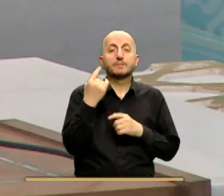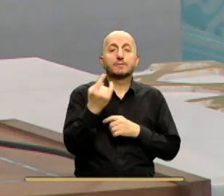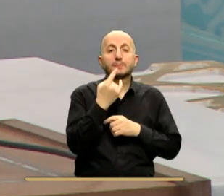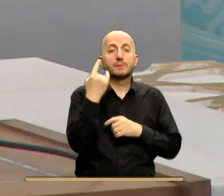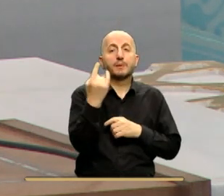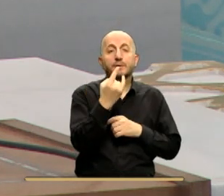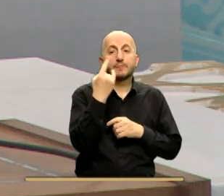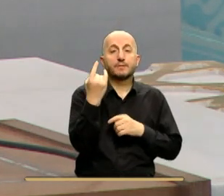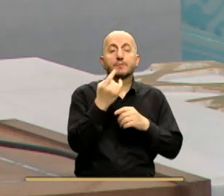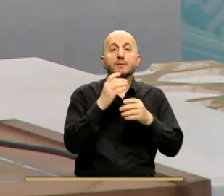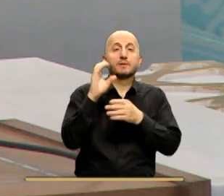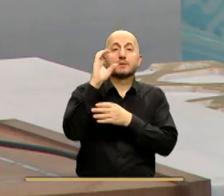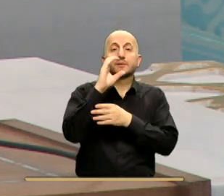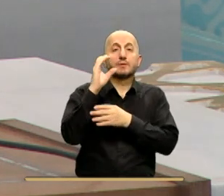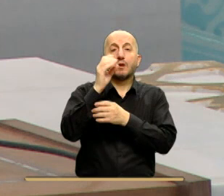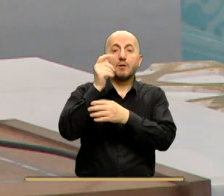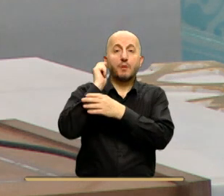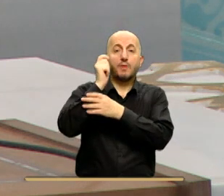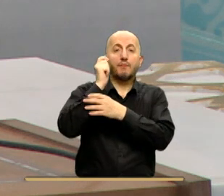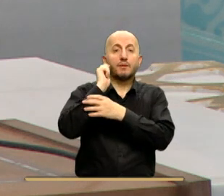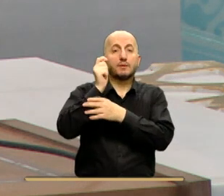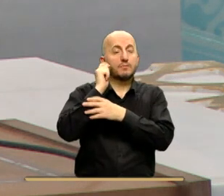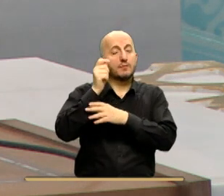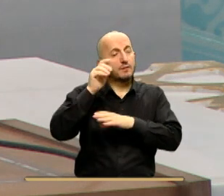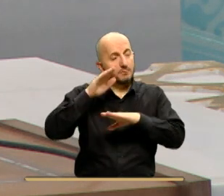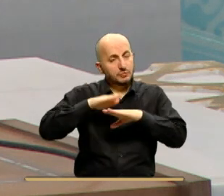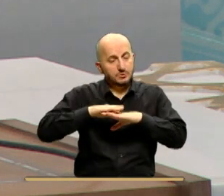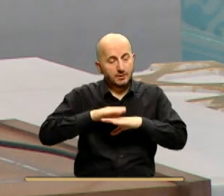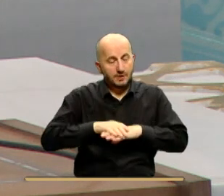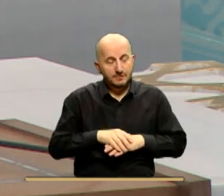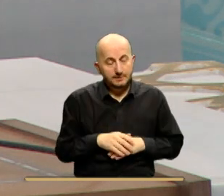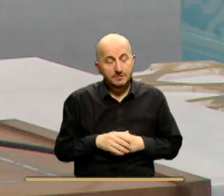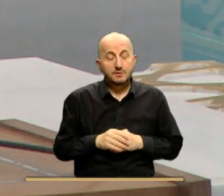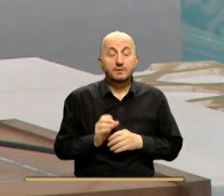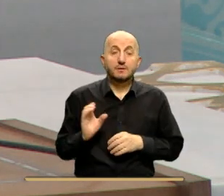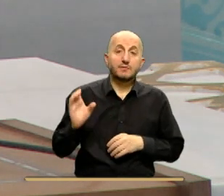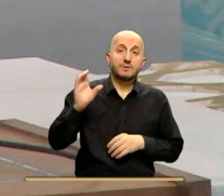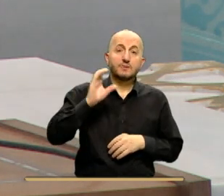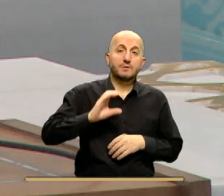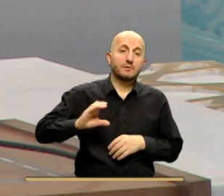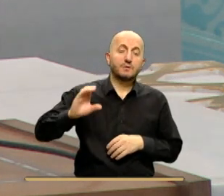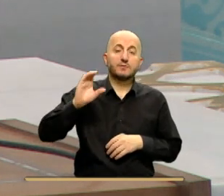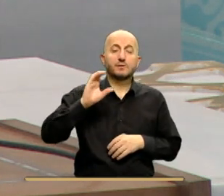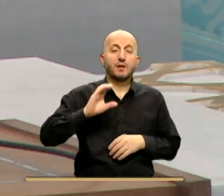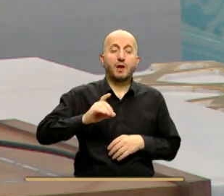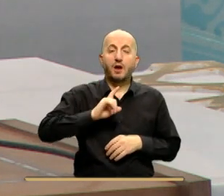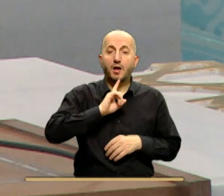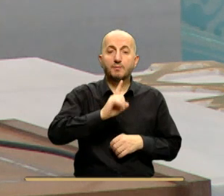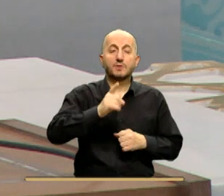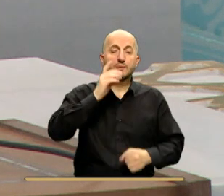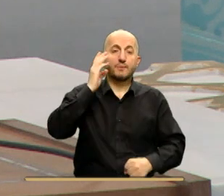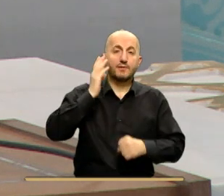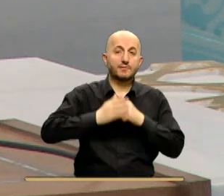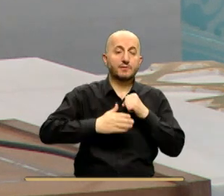gezerek bu ilahi daveti yerine getirmişler. İslam İslam'ın emir ve